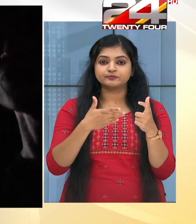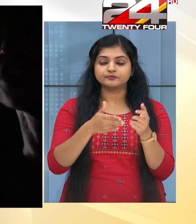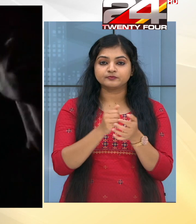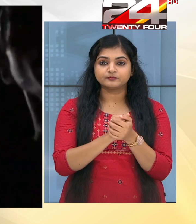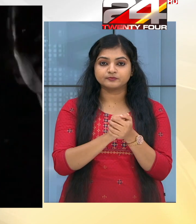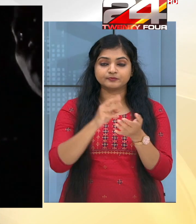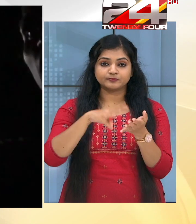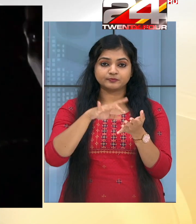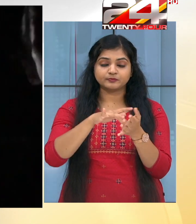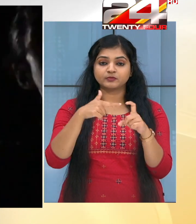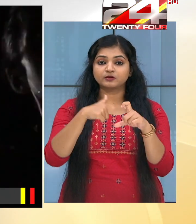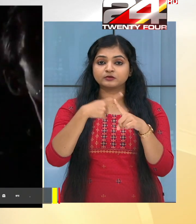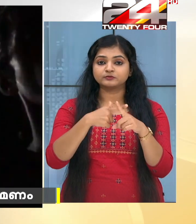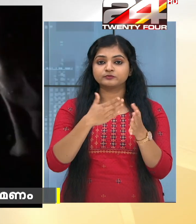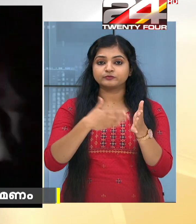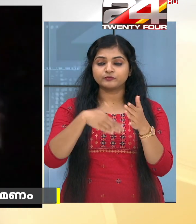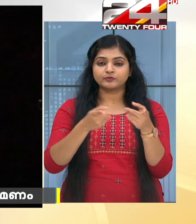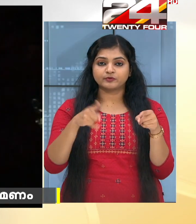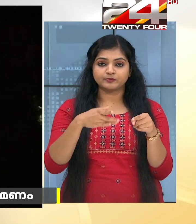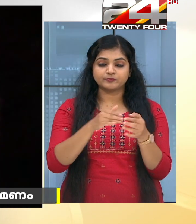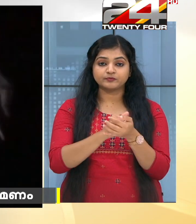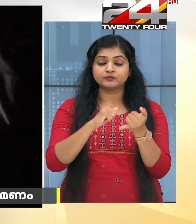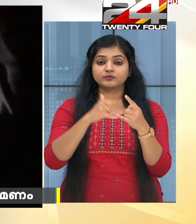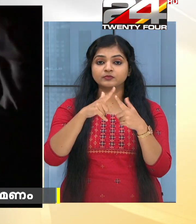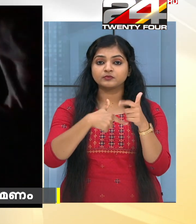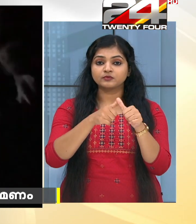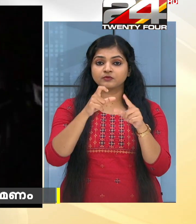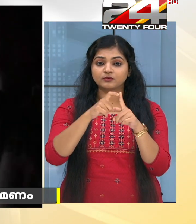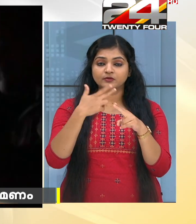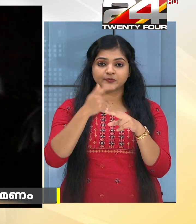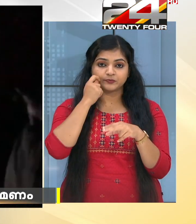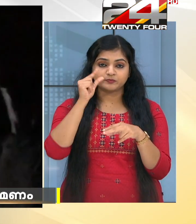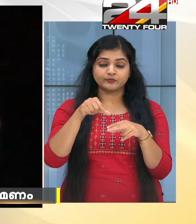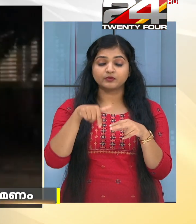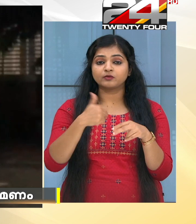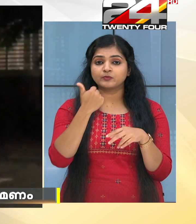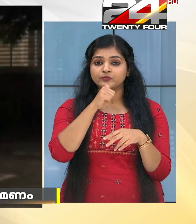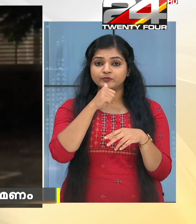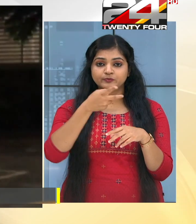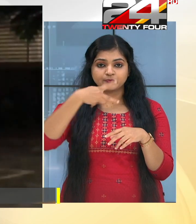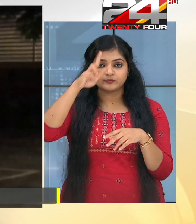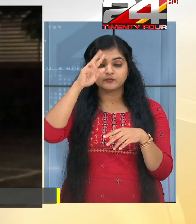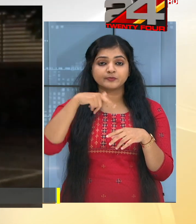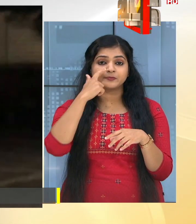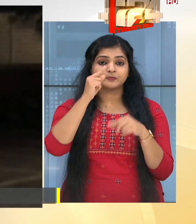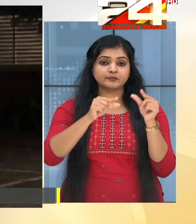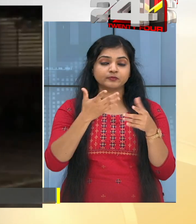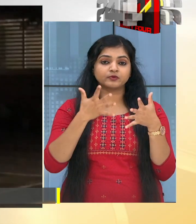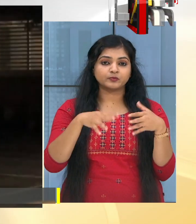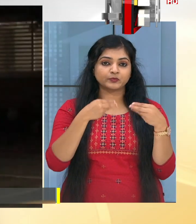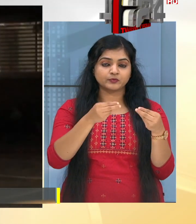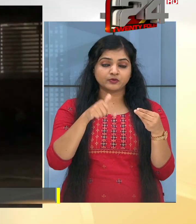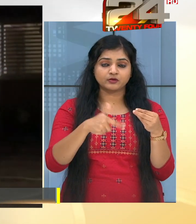മരുസാഗർ എക്സ്പ്രസിലാണ് സംഭവം. സിയാദ് എന്ന യാത്രക്കാരൻ മദ്യപിച്ച് സ്ത്രീകളോട് മോശമായി പെരുമാറുകയും ബഹളം വയ്ക്കുകയും ചെയ്തത്